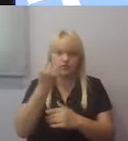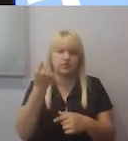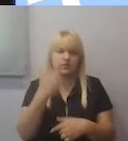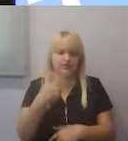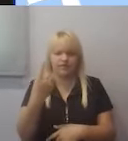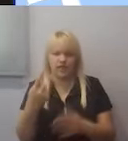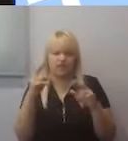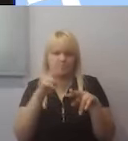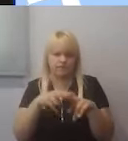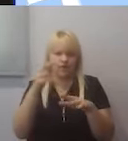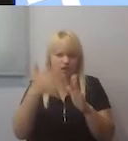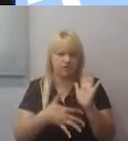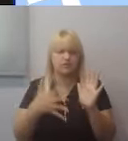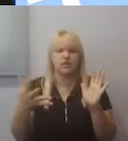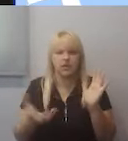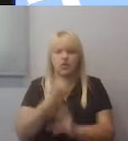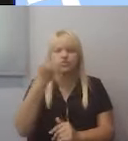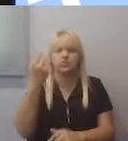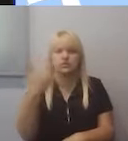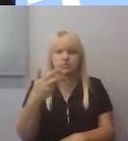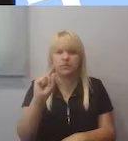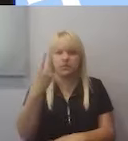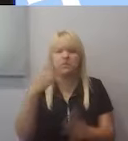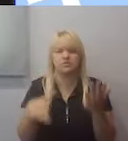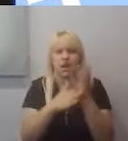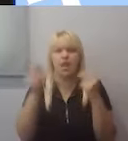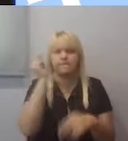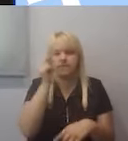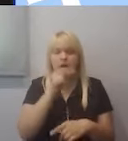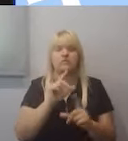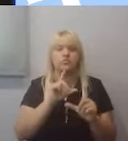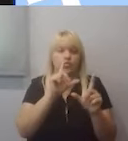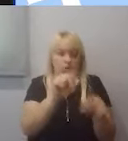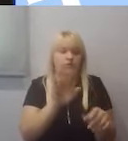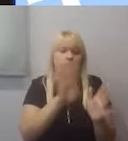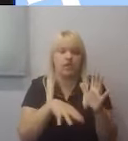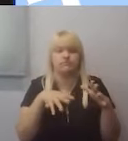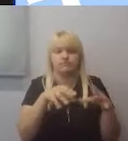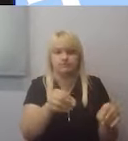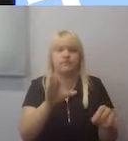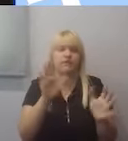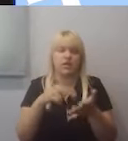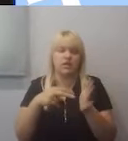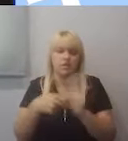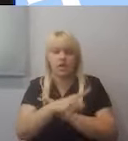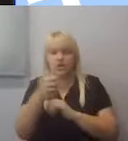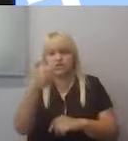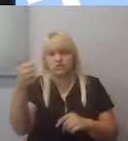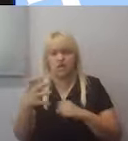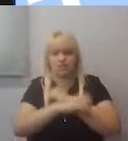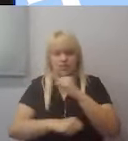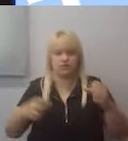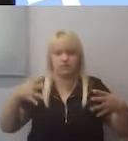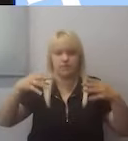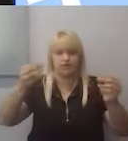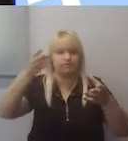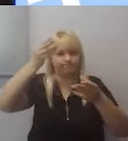iegūt pirmās palīdzības apmācības doties un to vienkārši izdarīt vai ieplānot to līdz gada beigām izdarīt vai kā jaunā gada